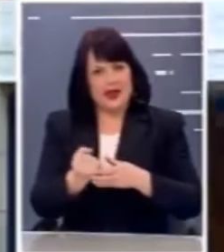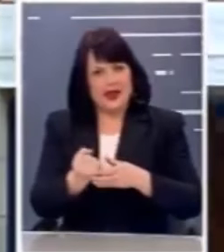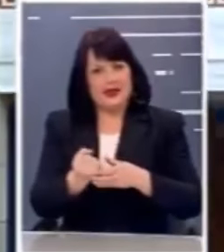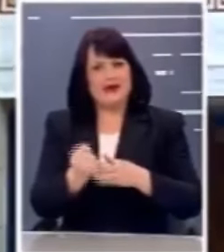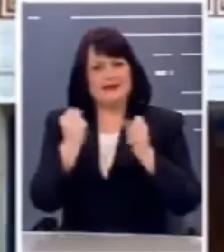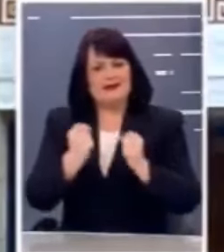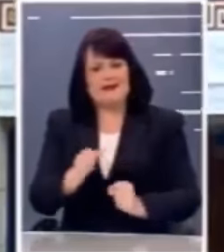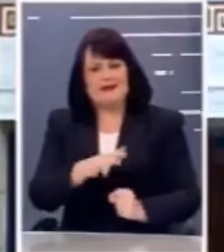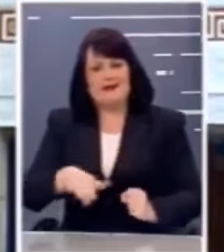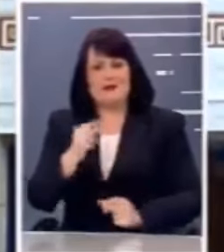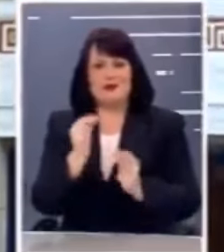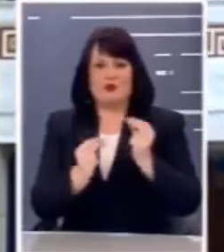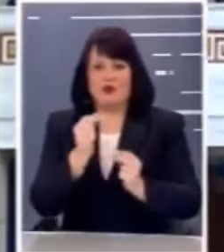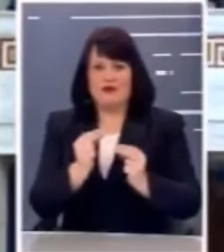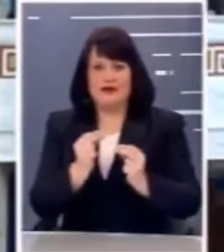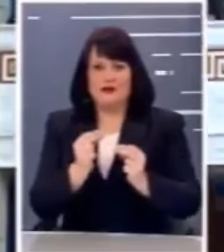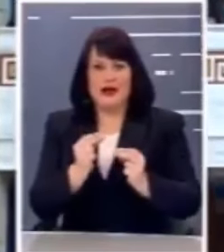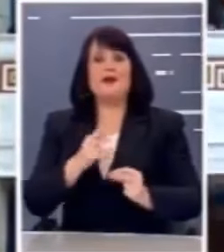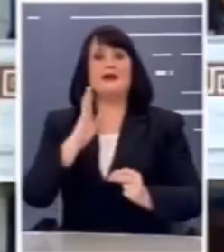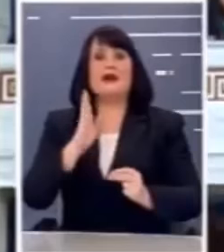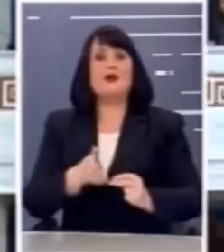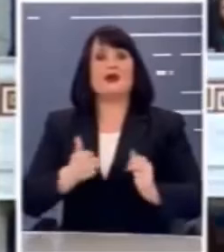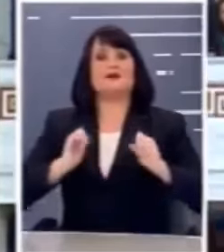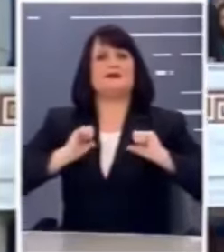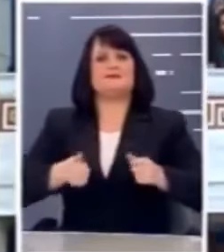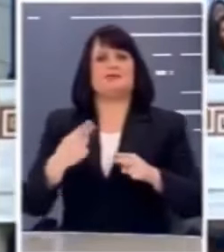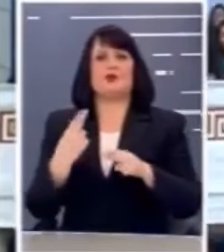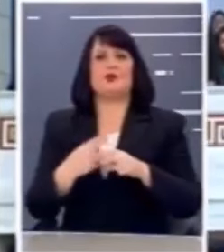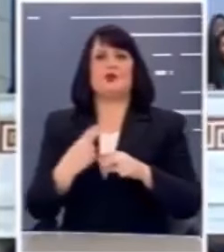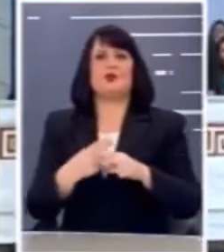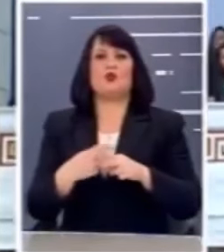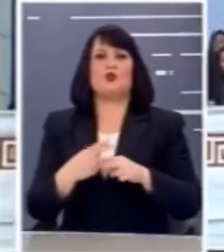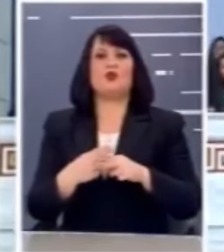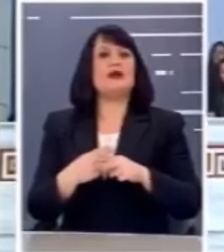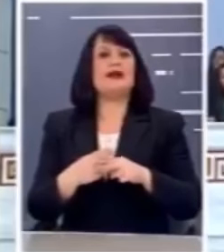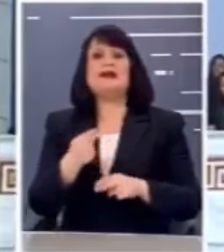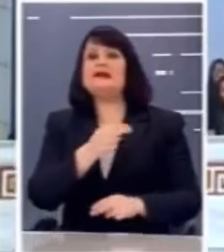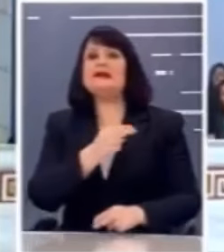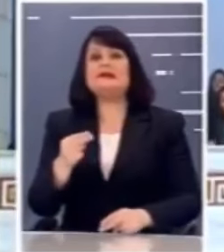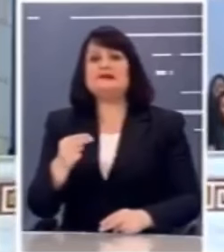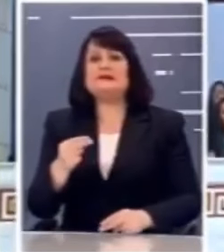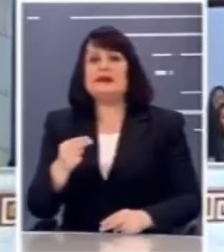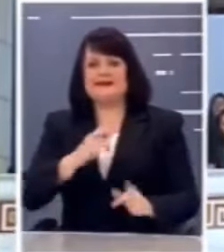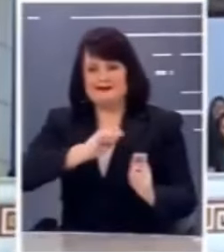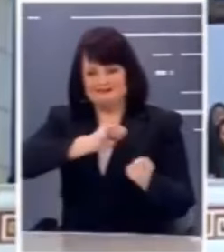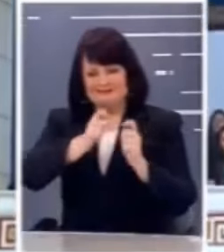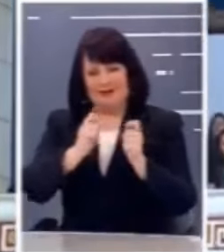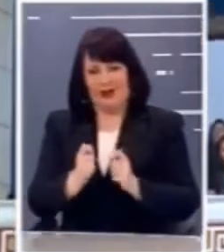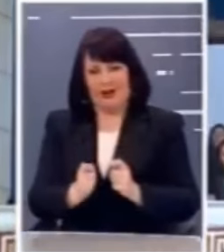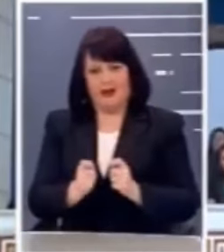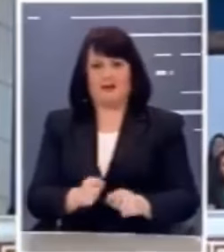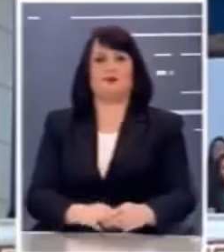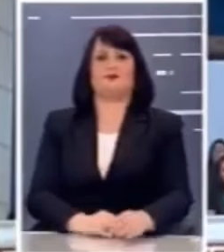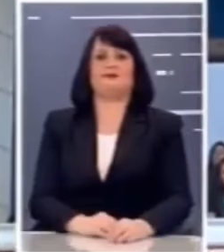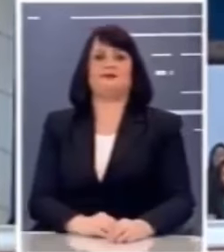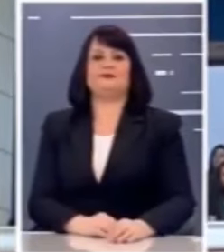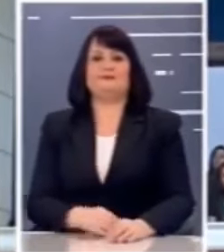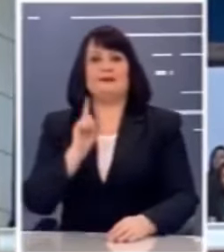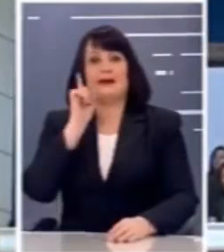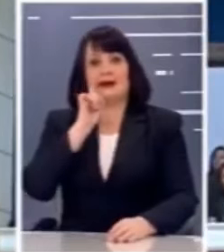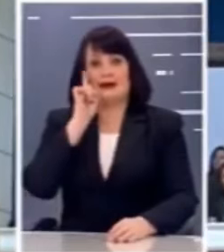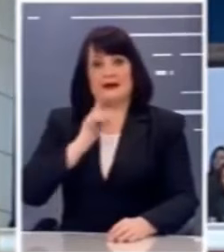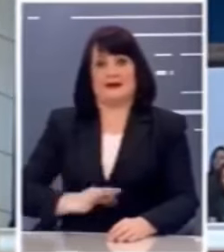προβληματικές καταστάσεις, να αποτελέσει πεδίο σημαντικών πρωτοβουλειών και να γίνει συνώνυμο της δυναμικής αλλαγής. Κυρίες και